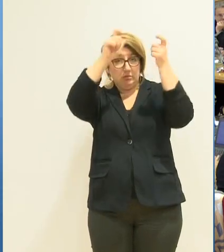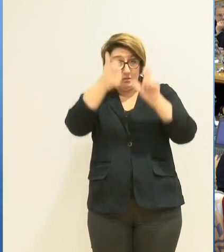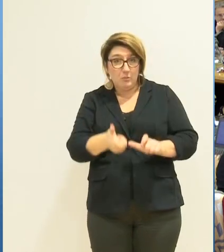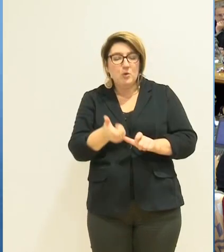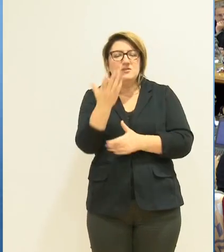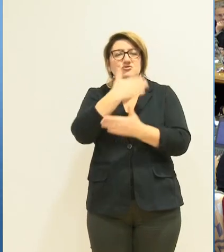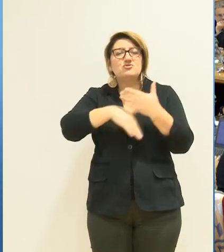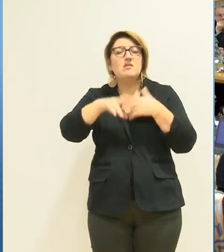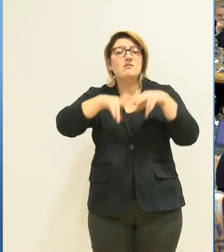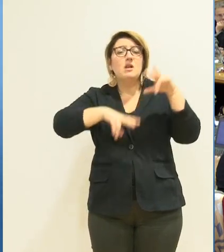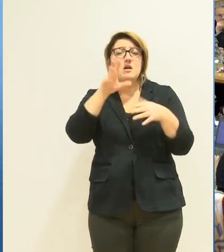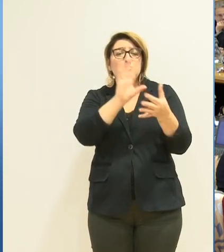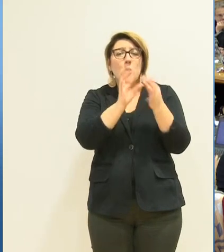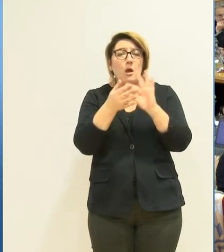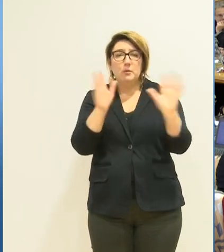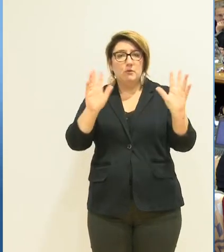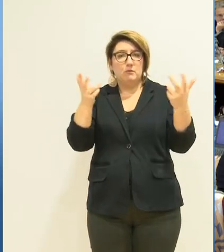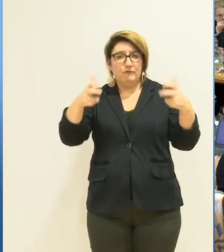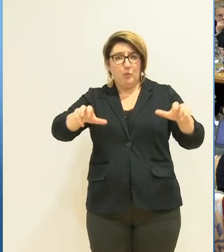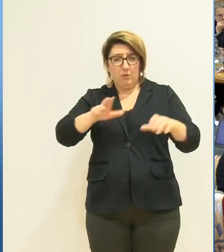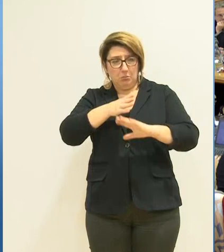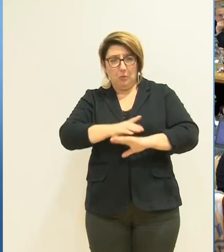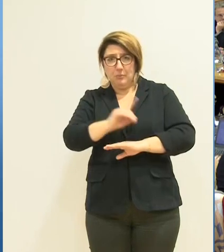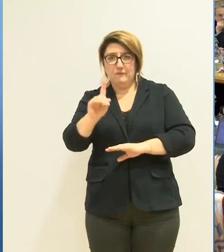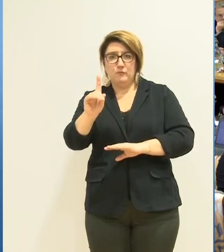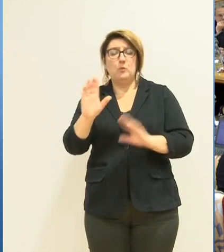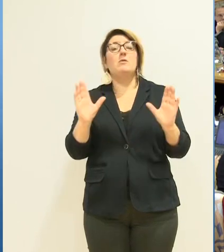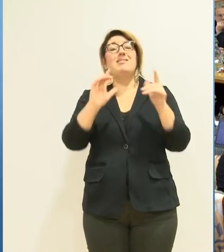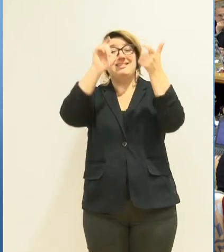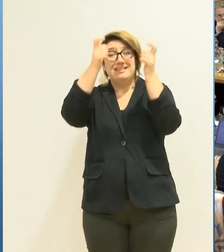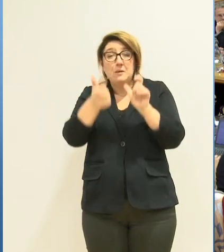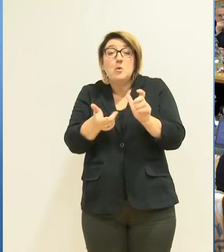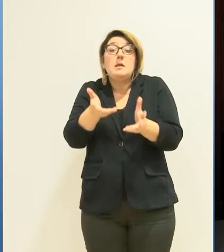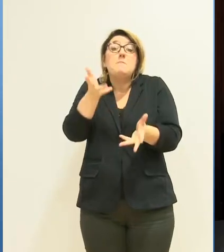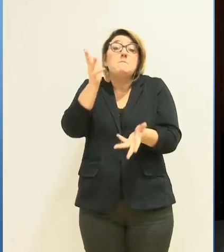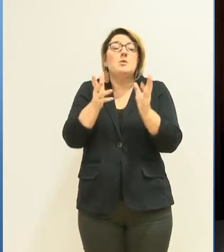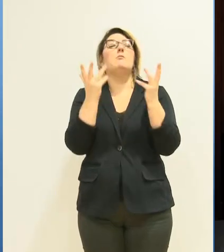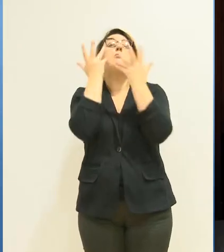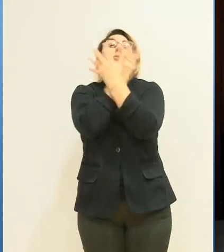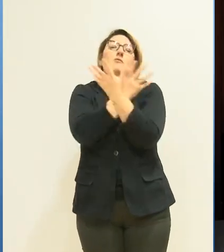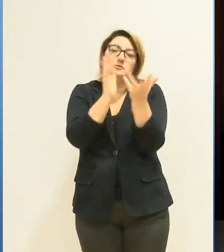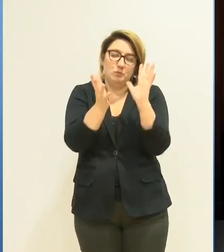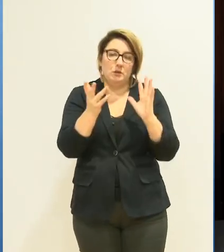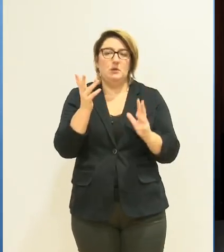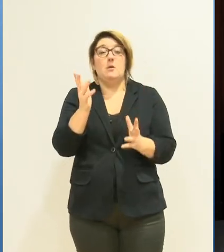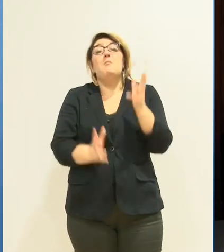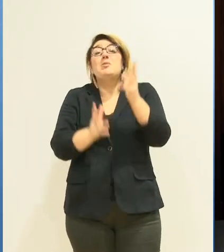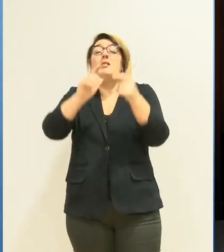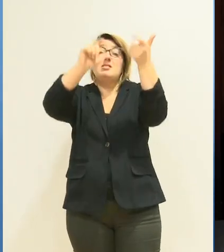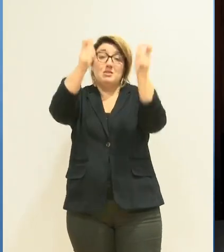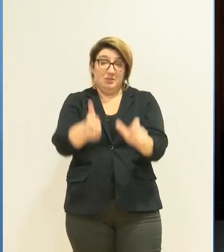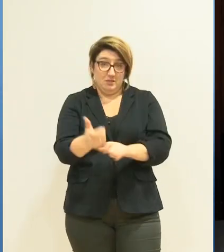village olympique alors ça c'est pas du tout prévu ce qui va être démoli ce peut être une confusion c'est les